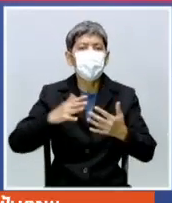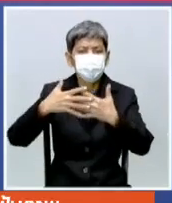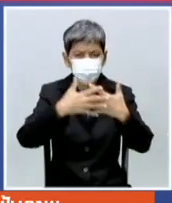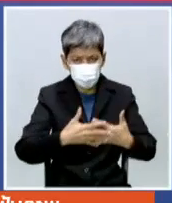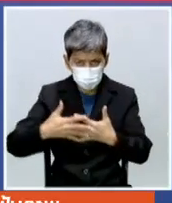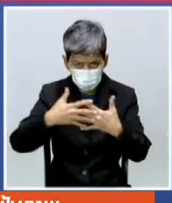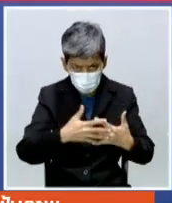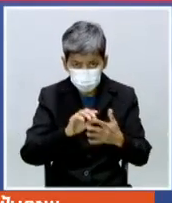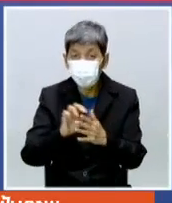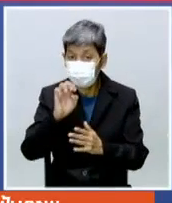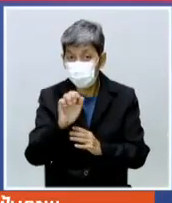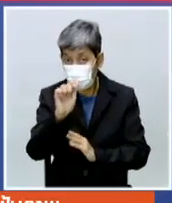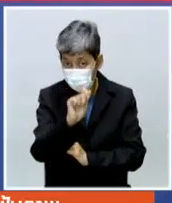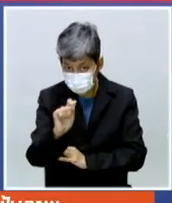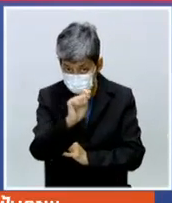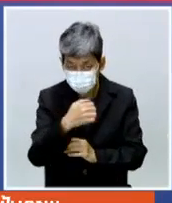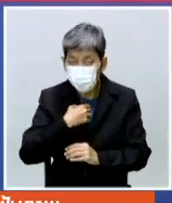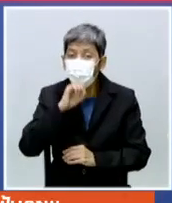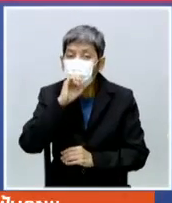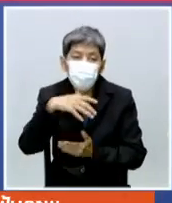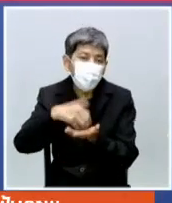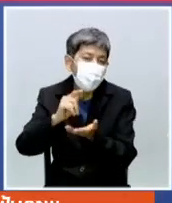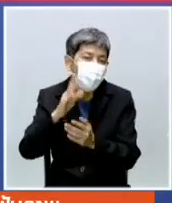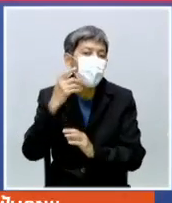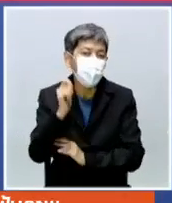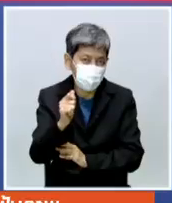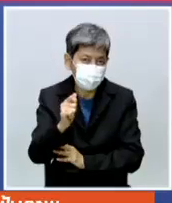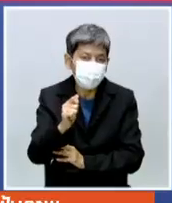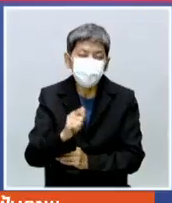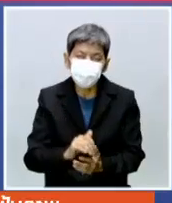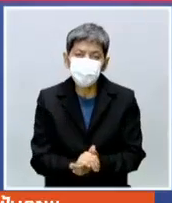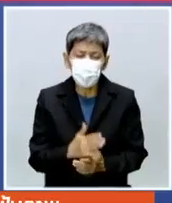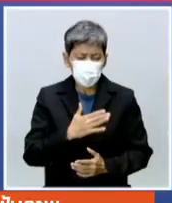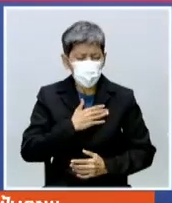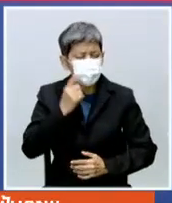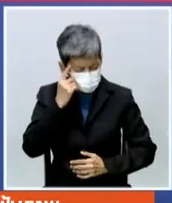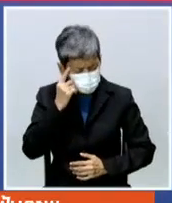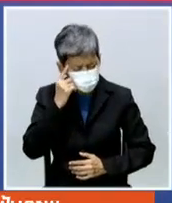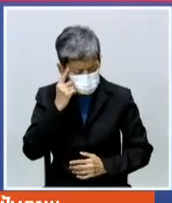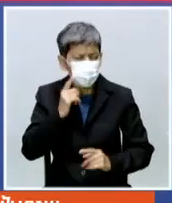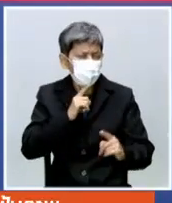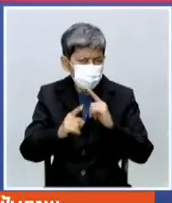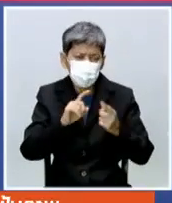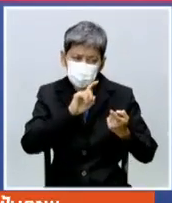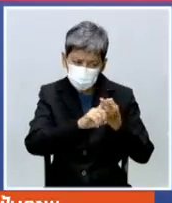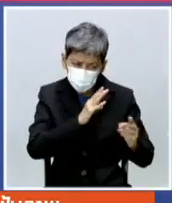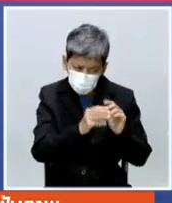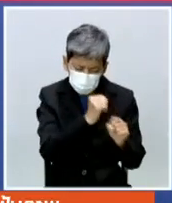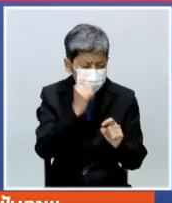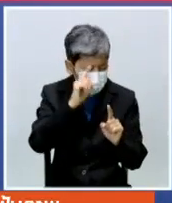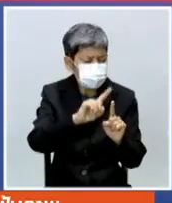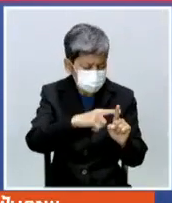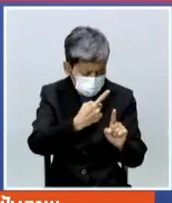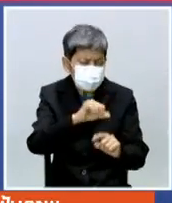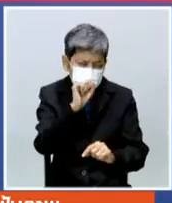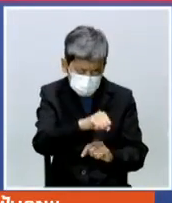ฐฝ่ายกิจการยุโรปและเอเชียกล่าวกับผู้สื่อข่าวเมื่อวันอังคารที่ผ่านมาค่ะว่าเธอก็เข้าใจว่าการเจรจากับรัสเซียจะเริ่มในเดือนมกรา